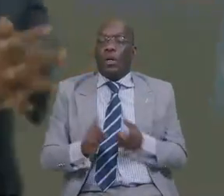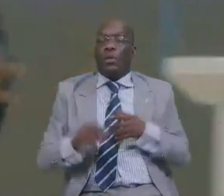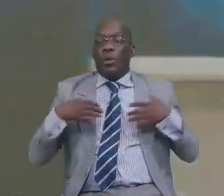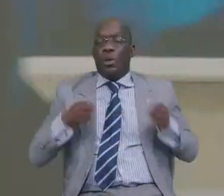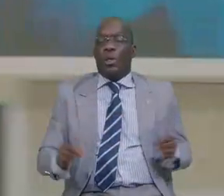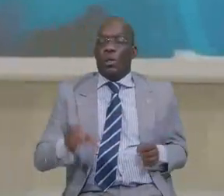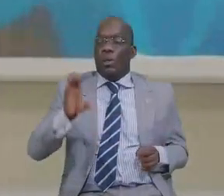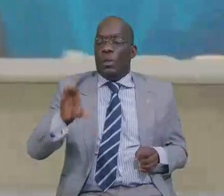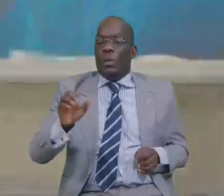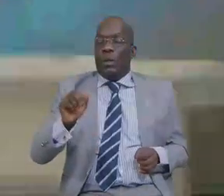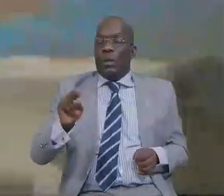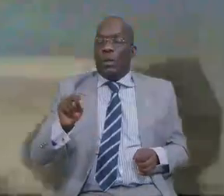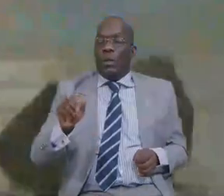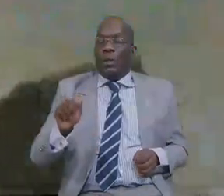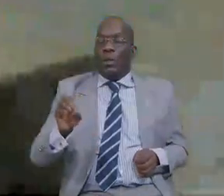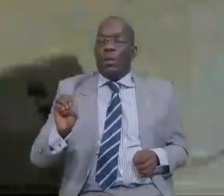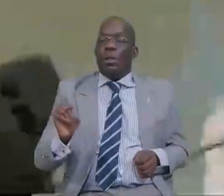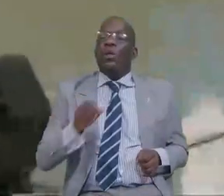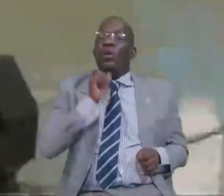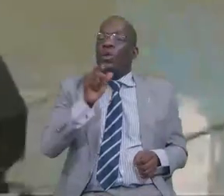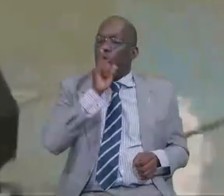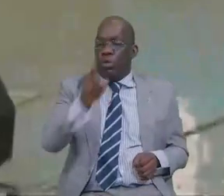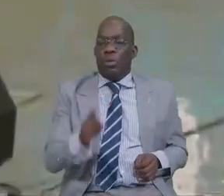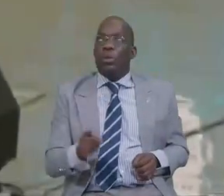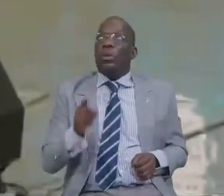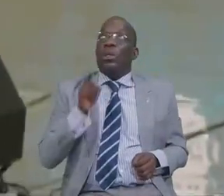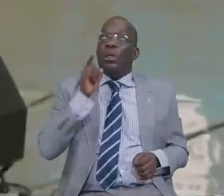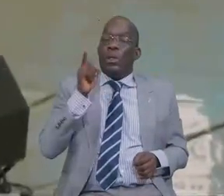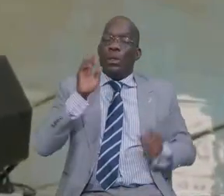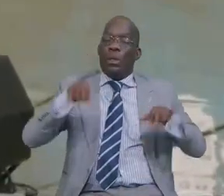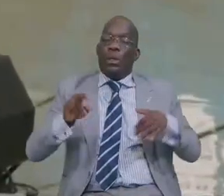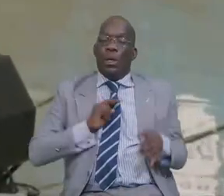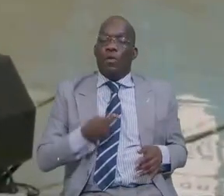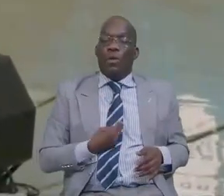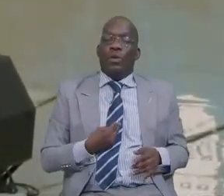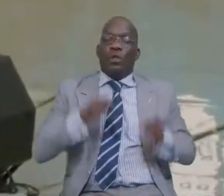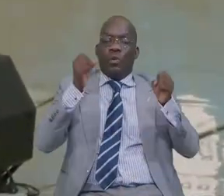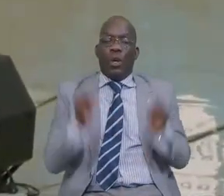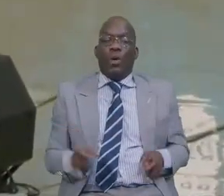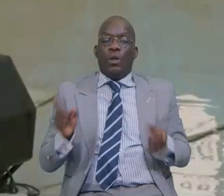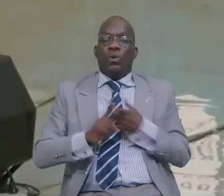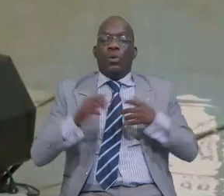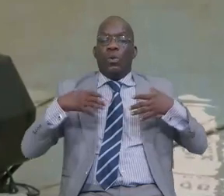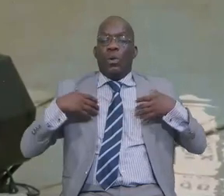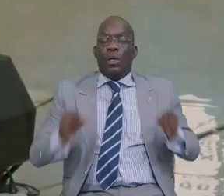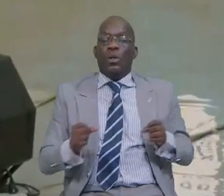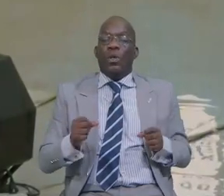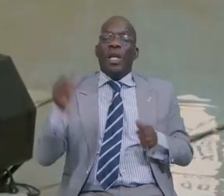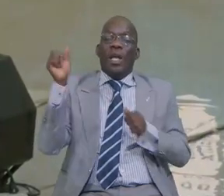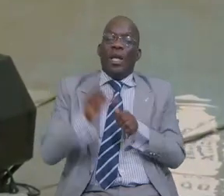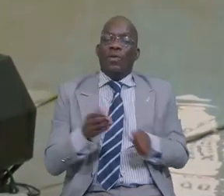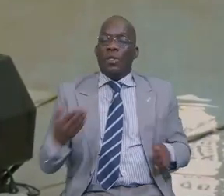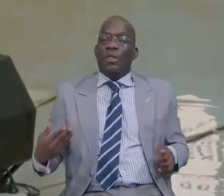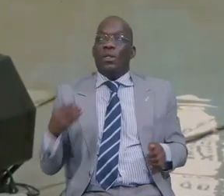cancer. Non, pas réellement. Il nous donne le pouvoir de guérir tout ce qu'il